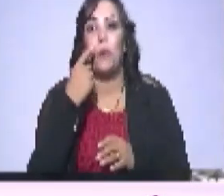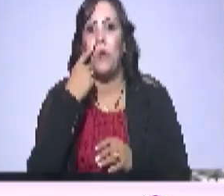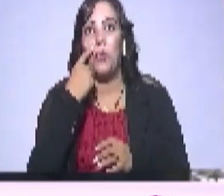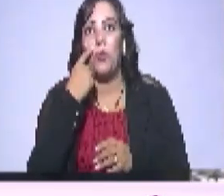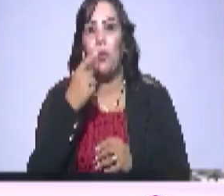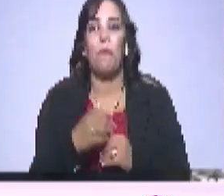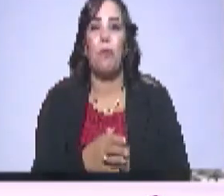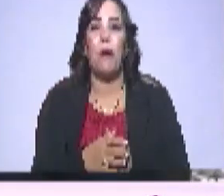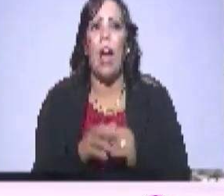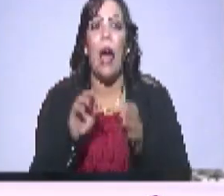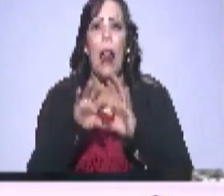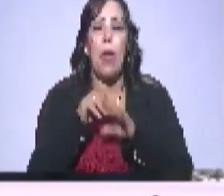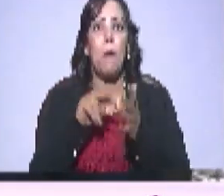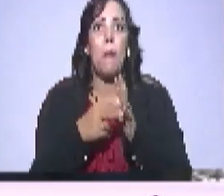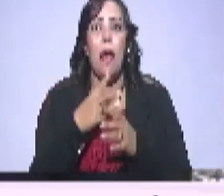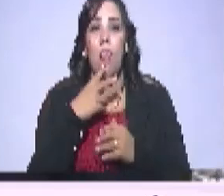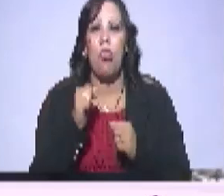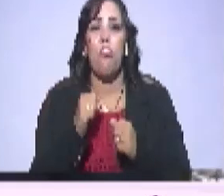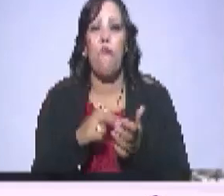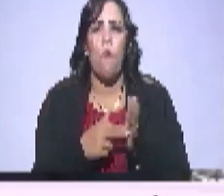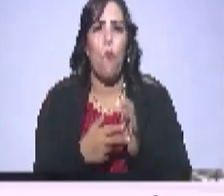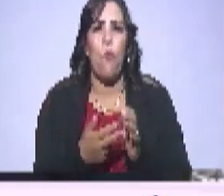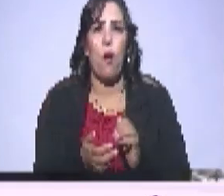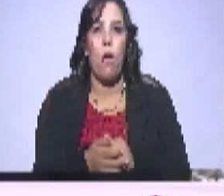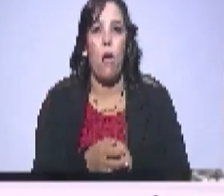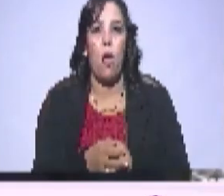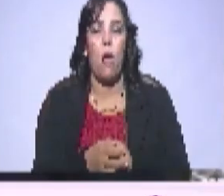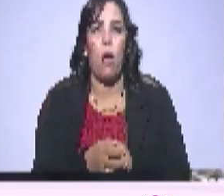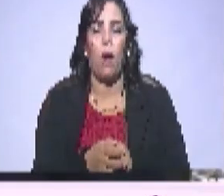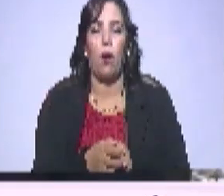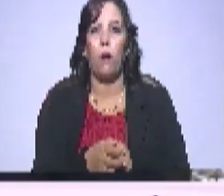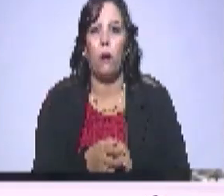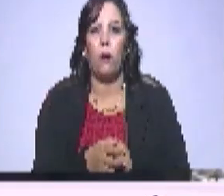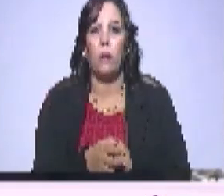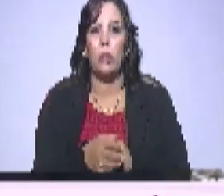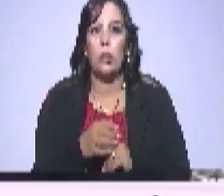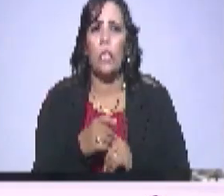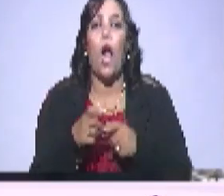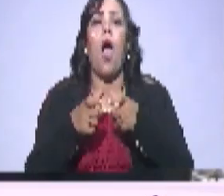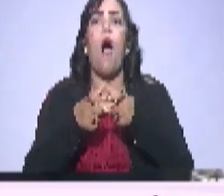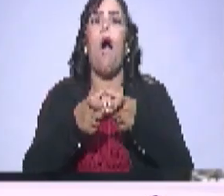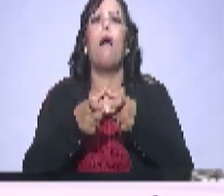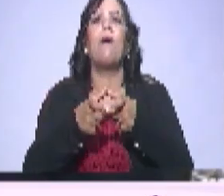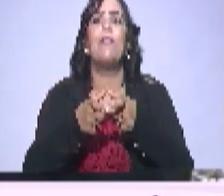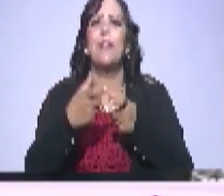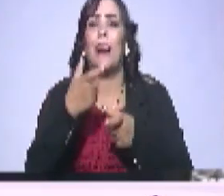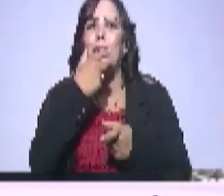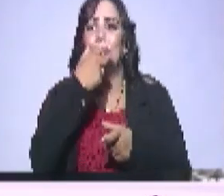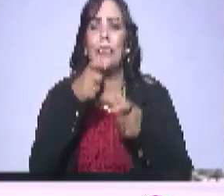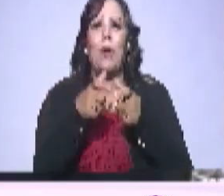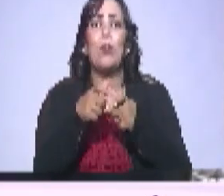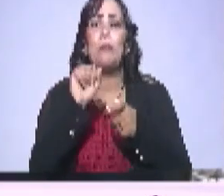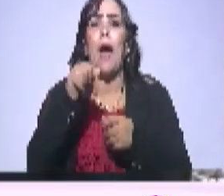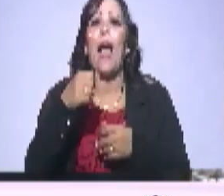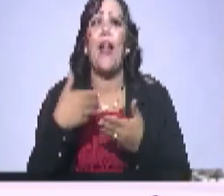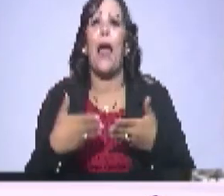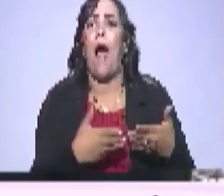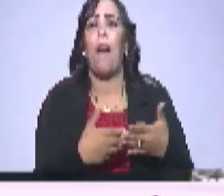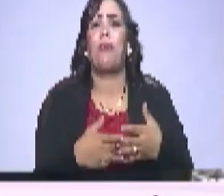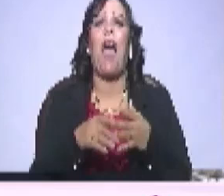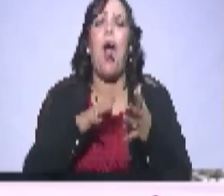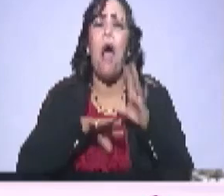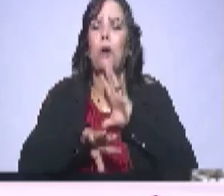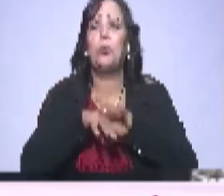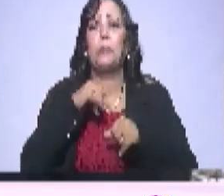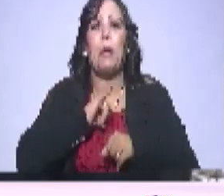بتطلع ناشفة، ممكن تديني ليها طريقة تطلع طرية؟ إيه يا فندم؟ قرص بتاعت العذرة. قرص العذرة؟